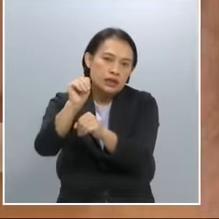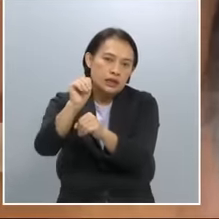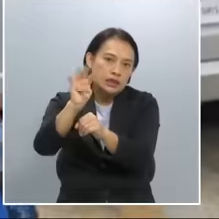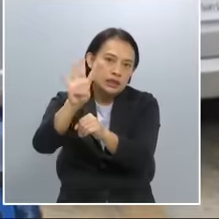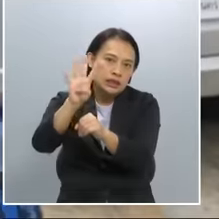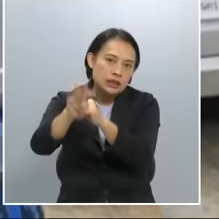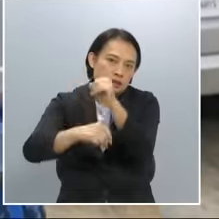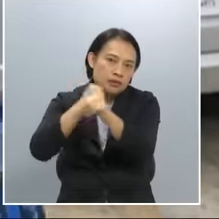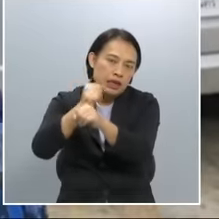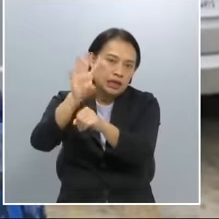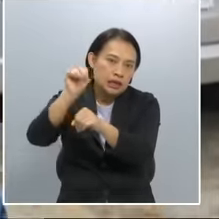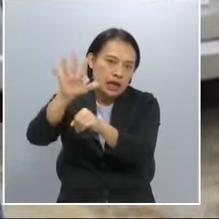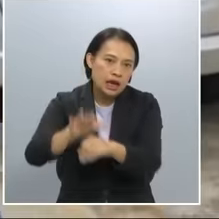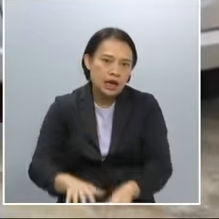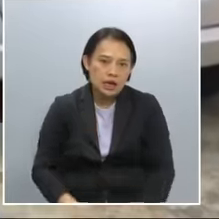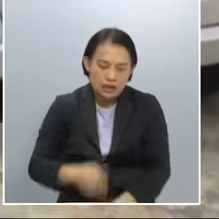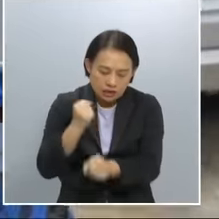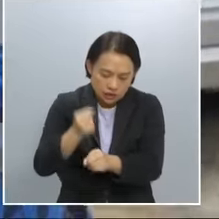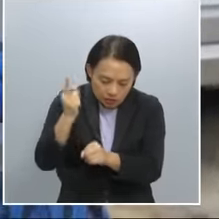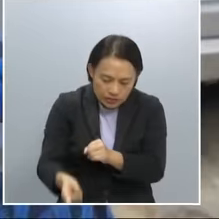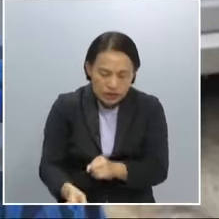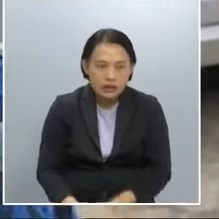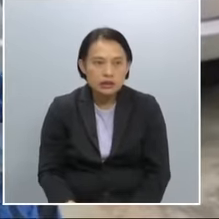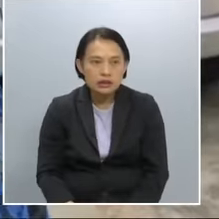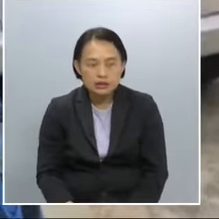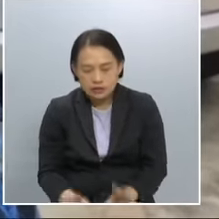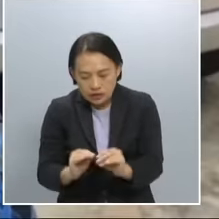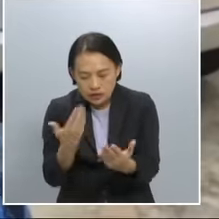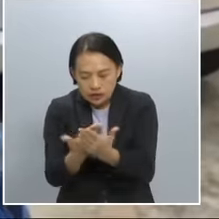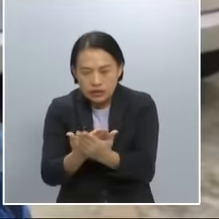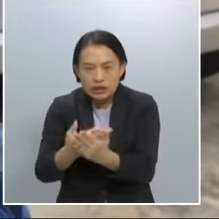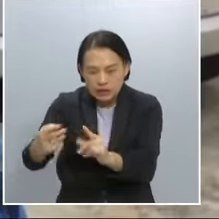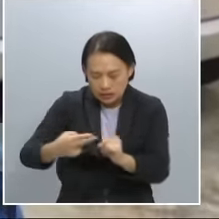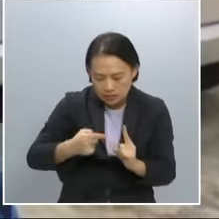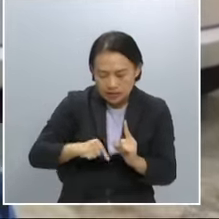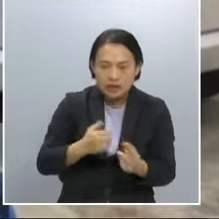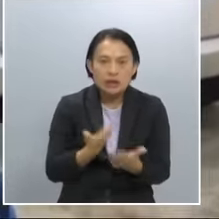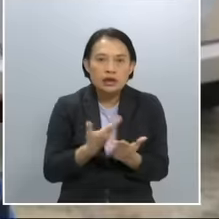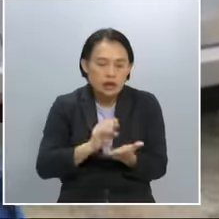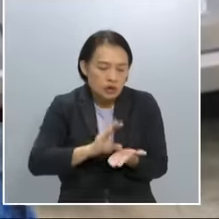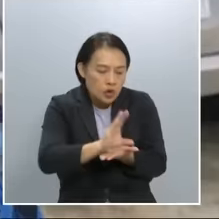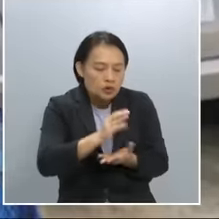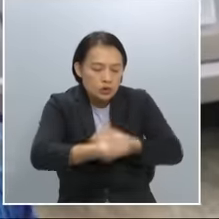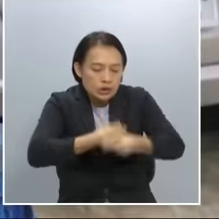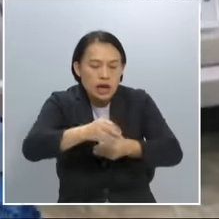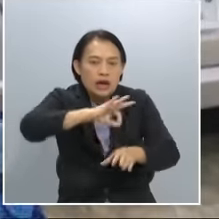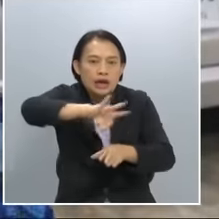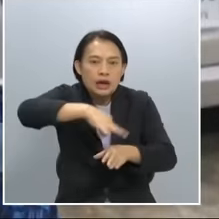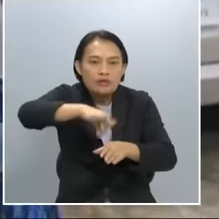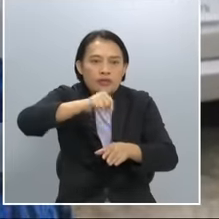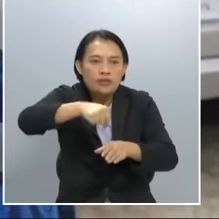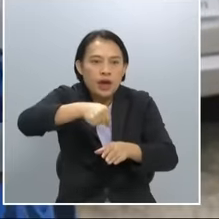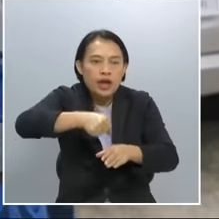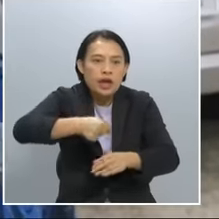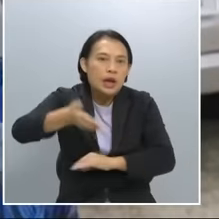4-4-5คือเขาทำอะไรเขาทำจริงเขาไม่หมกเม็ดตอนนี้เอาไปลงทุนค่ะเพราะว่าตอนนี้ขายกาแฟโบราณอยู่ตรงท่าน้ำบางสีเมื